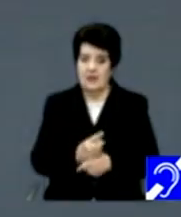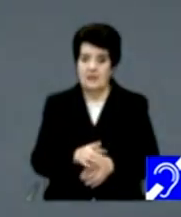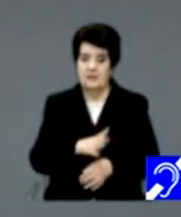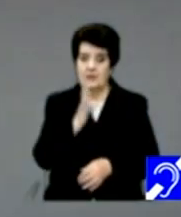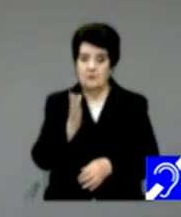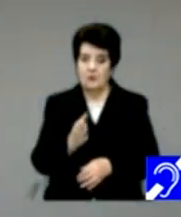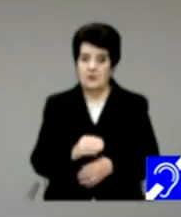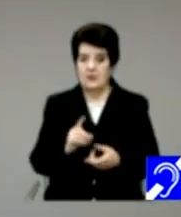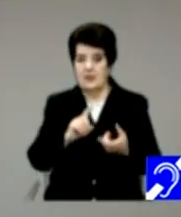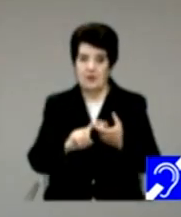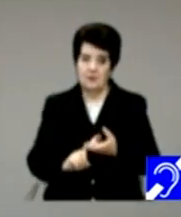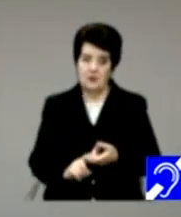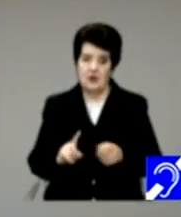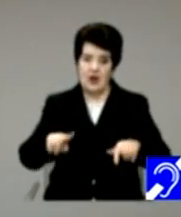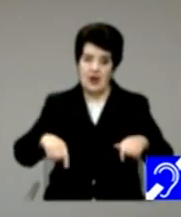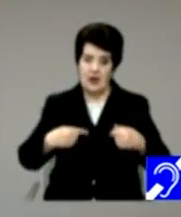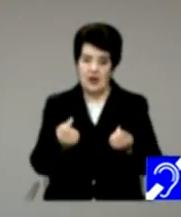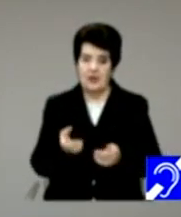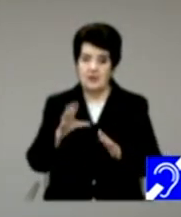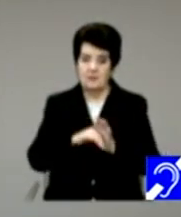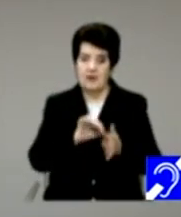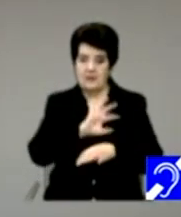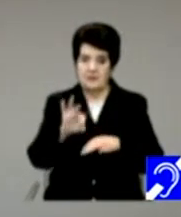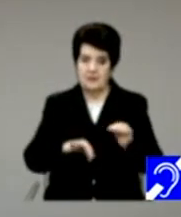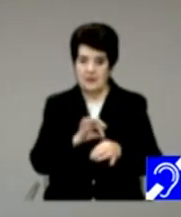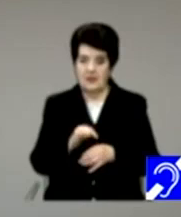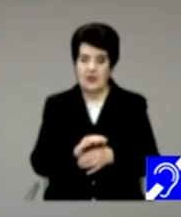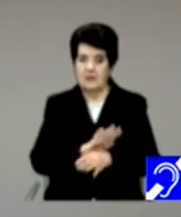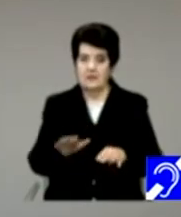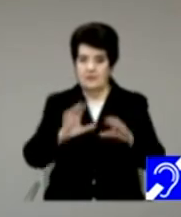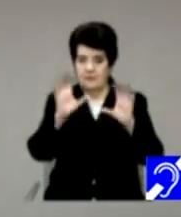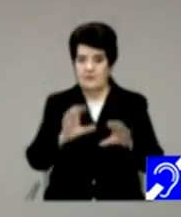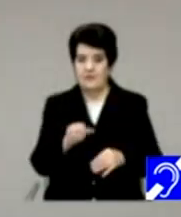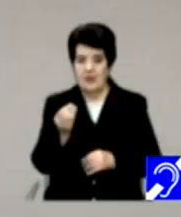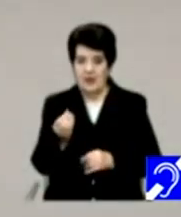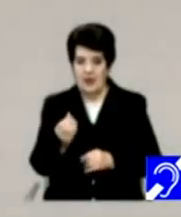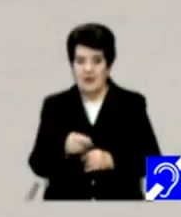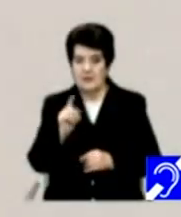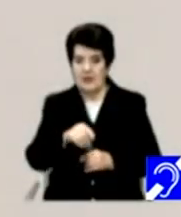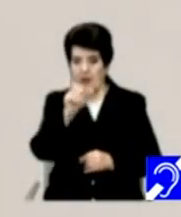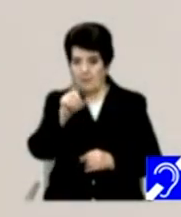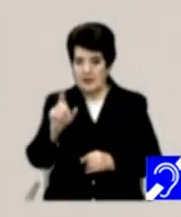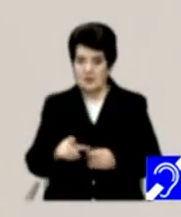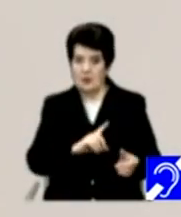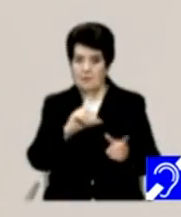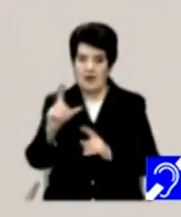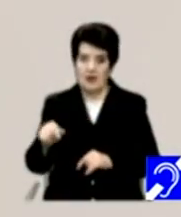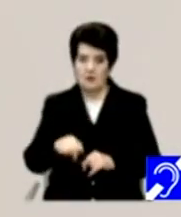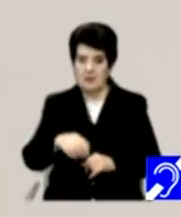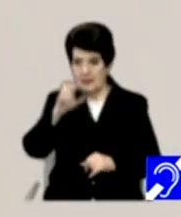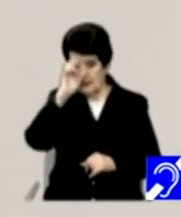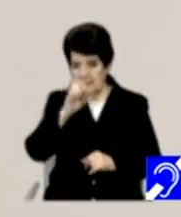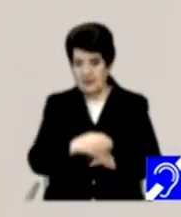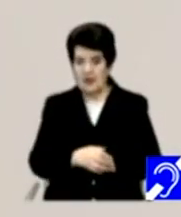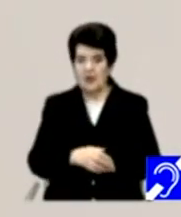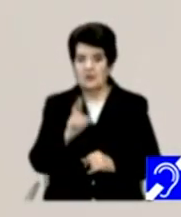situația epidemiologică, au creat și implementat o schemă de obținere ilicită a mijloacelor bănești de la pasagerii care plecau din țară și în